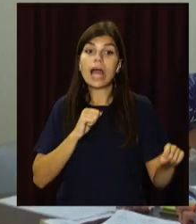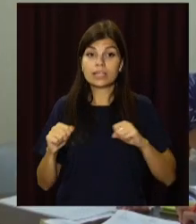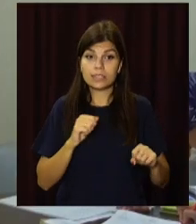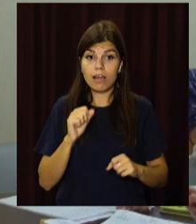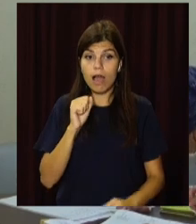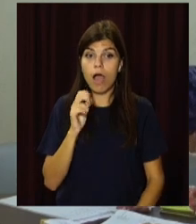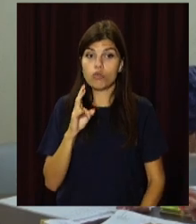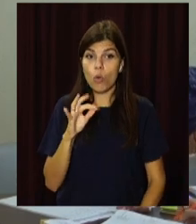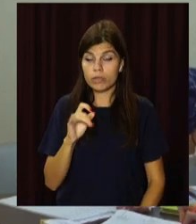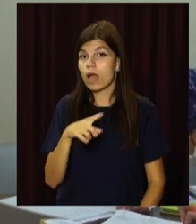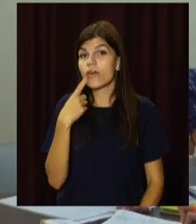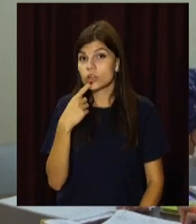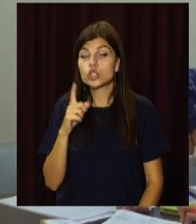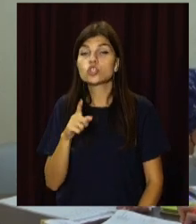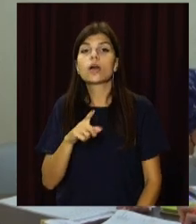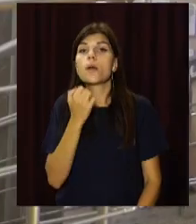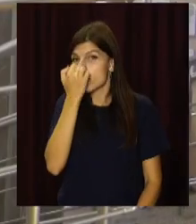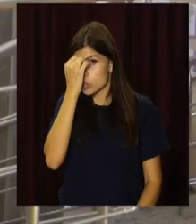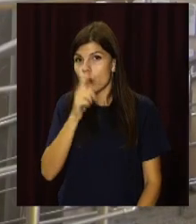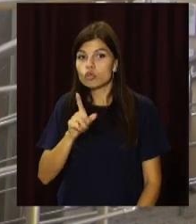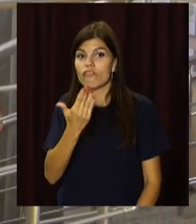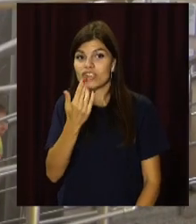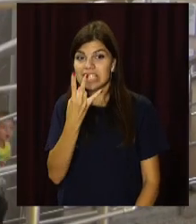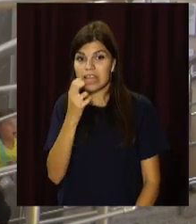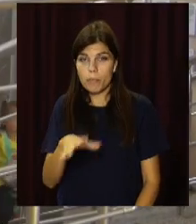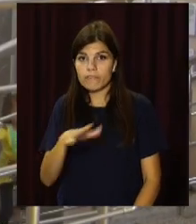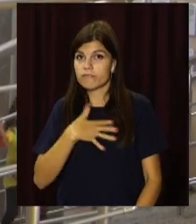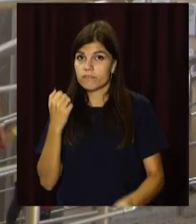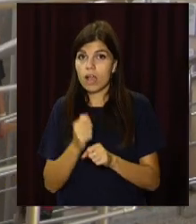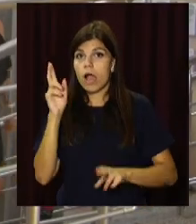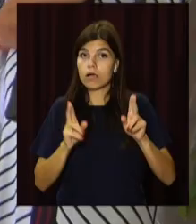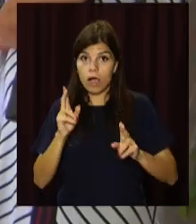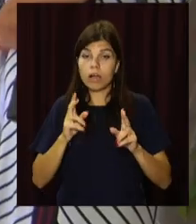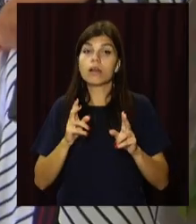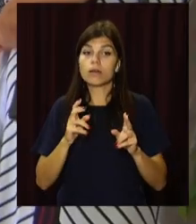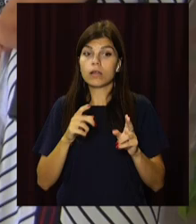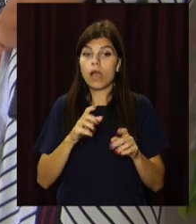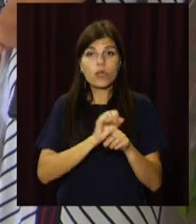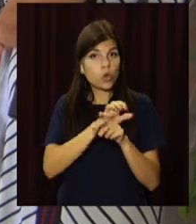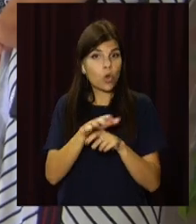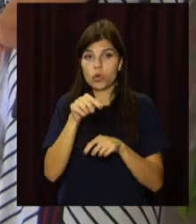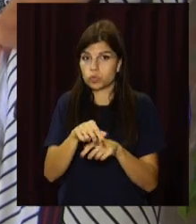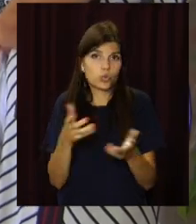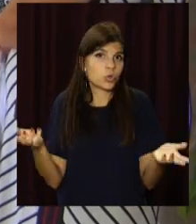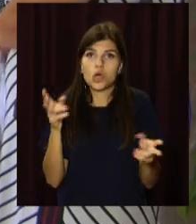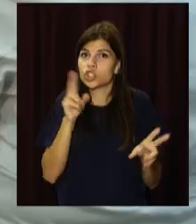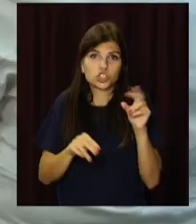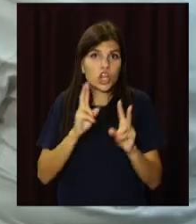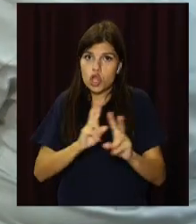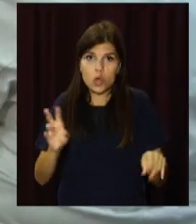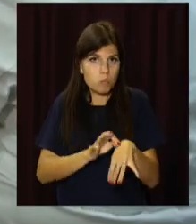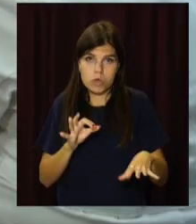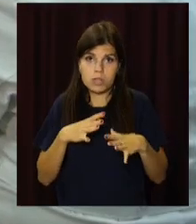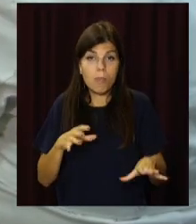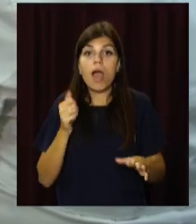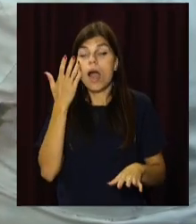Адміністраторка Антоніна Борисова говорить, завдяки тому, що в їхньому ЦНАПі дотримувались правил карантину, коронавірусом тут майже не хворіли. А коли